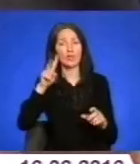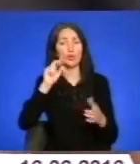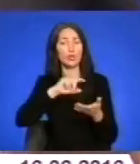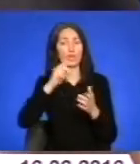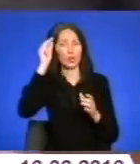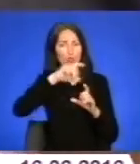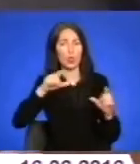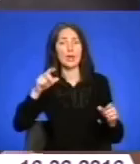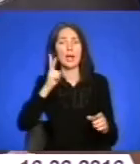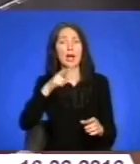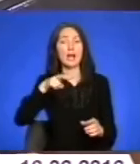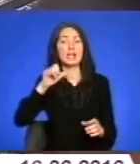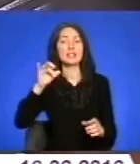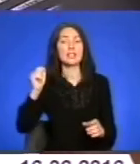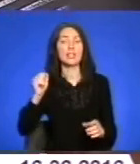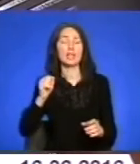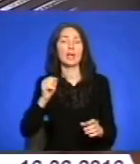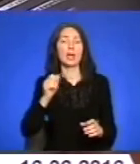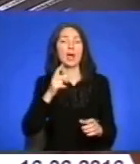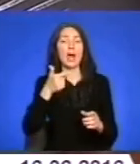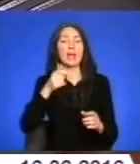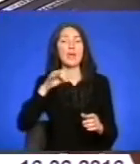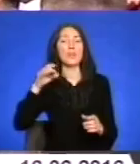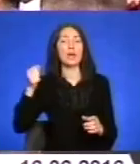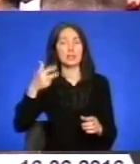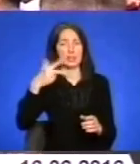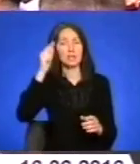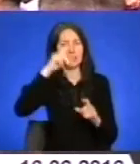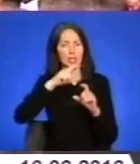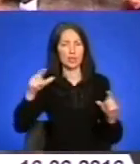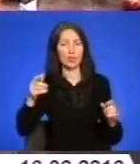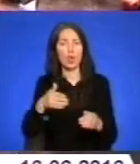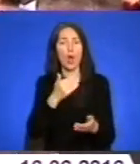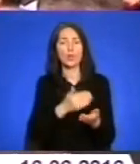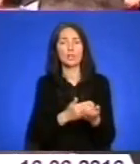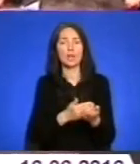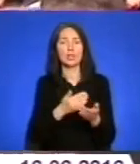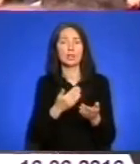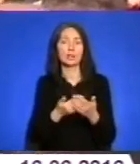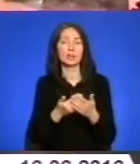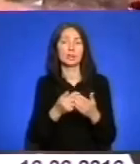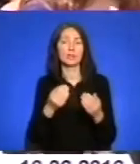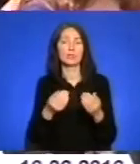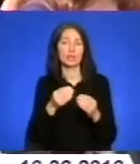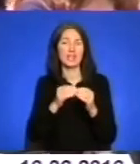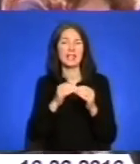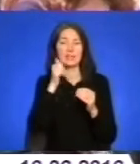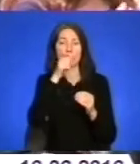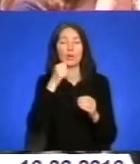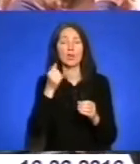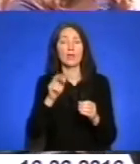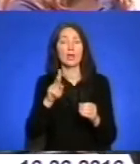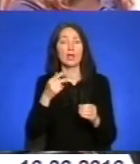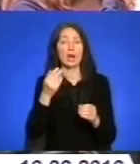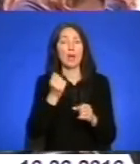класичній гімназії, в 30-й школі. І останніх до 10 років, напевно, як вони працюють в 24-й